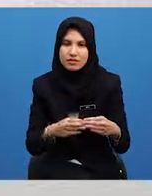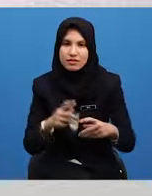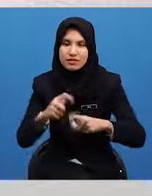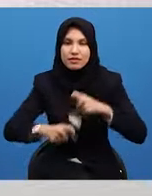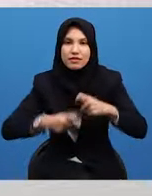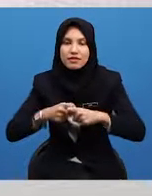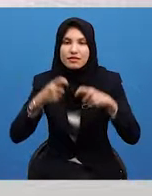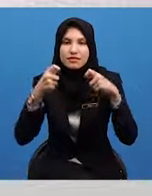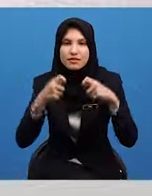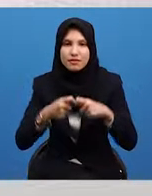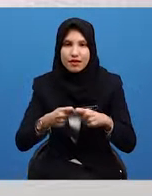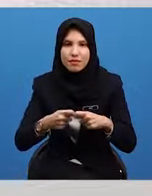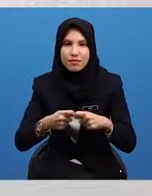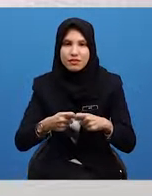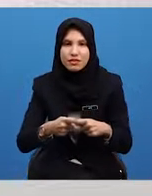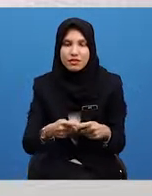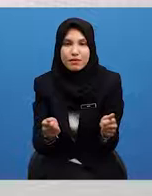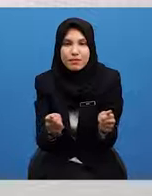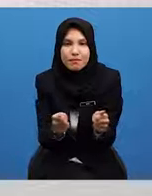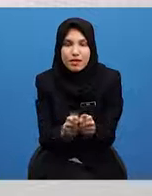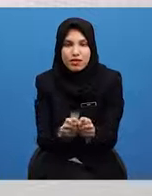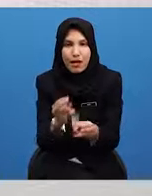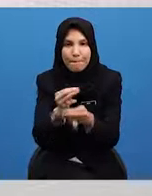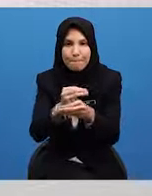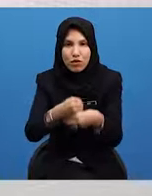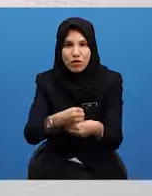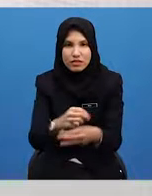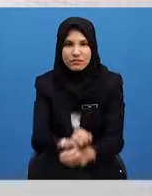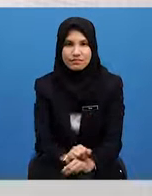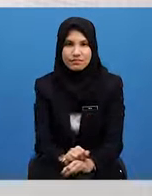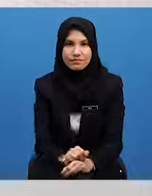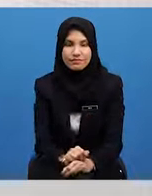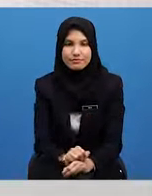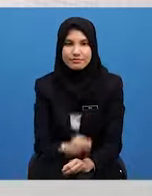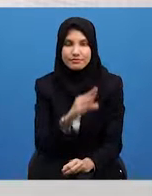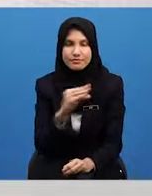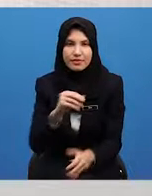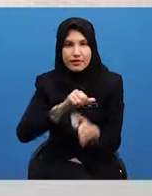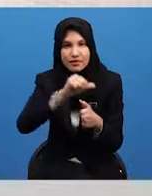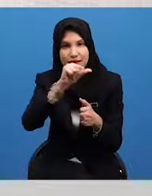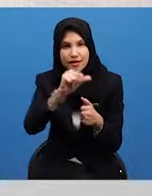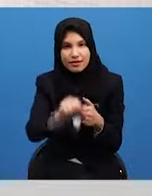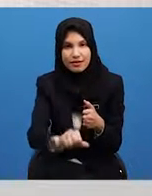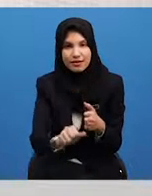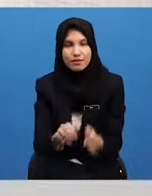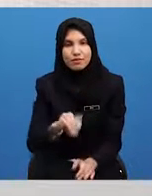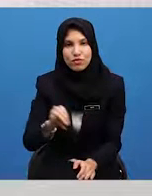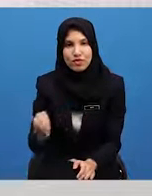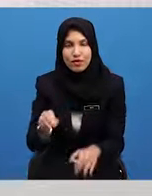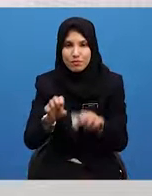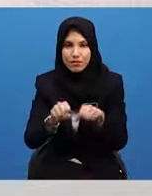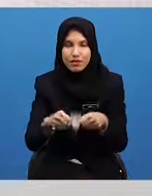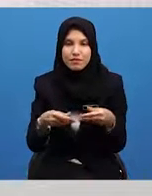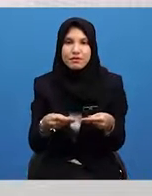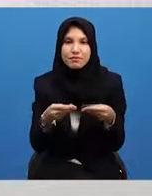tetap berfungsi dengan menggunakan model. Dan yang terakhir, murid